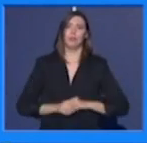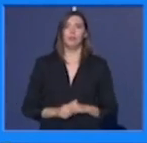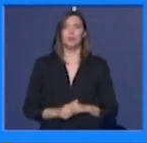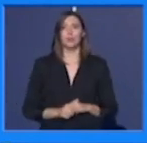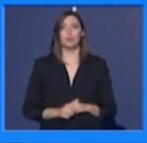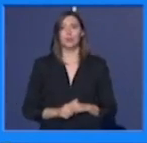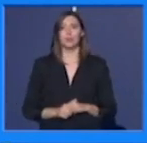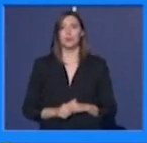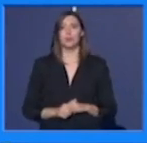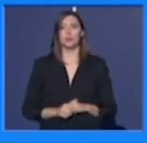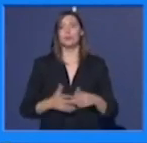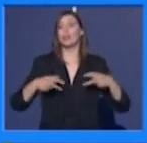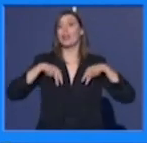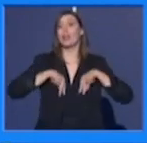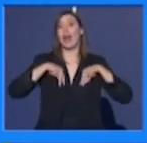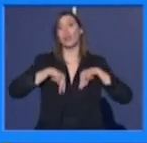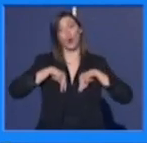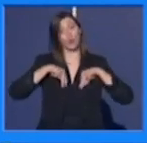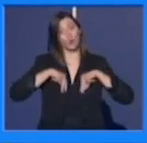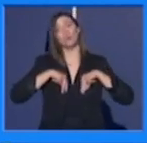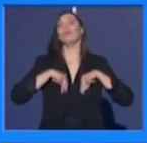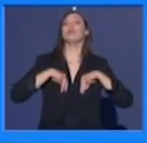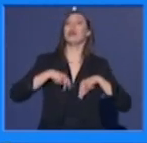Και το κράτος να είναι πια σε